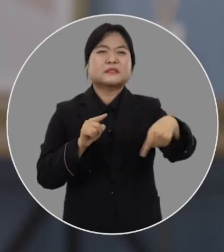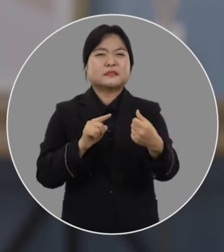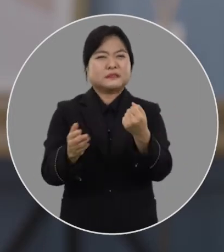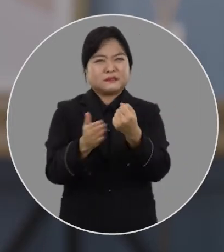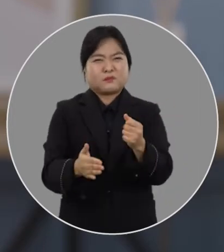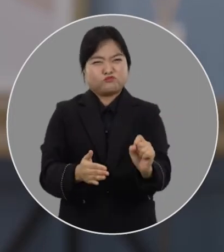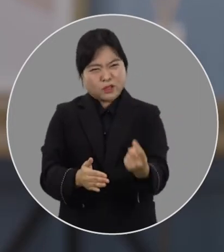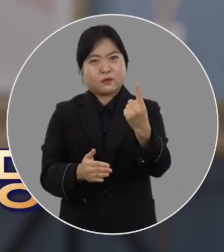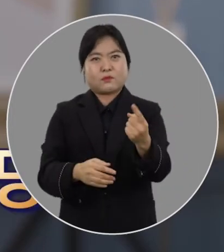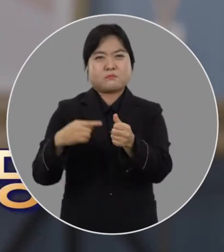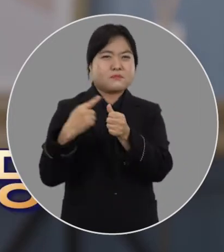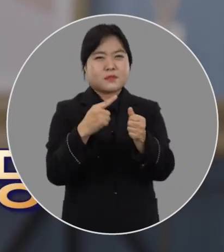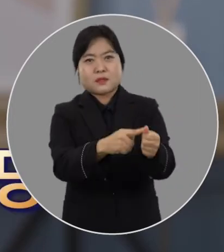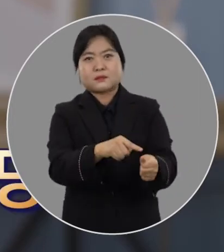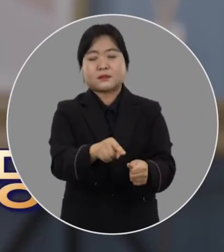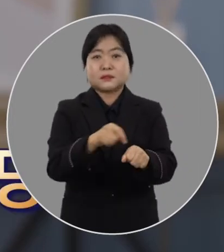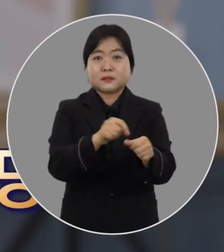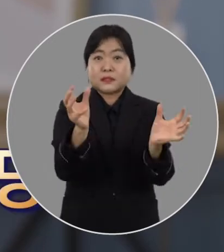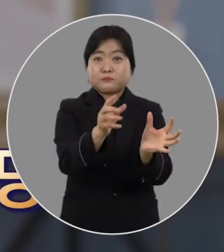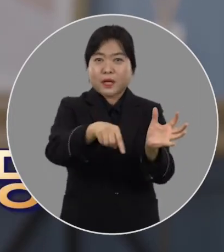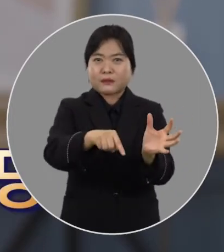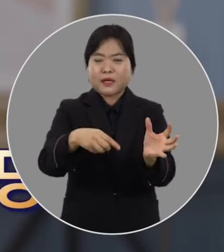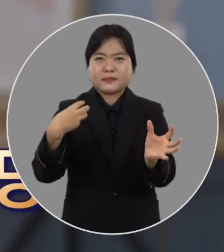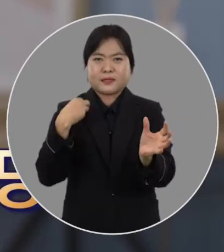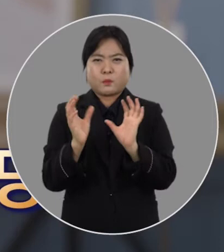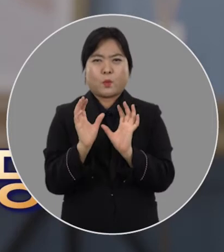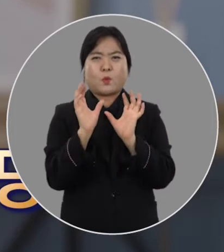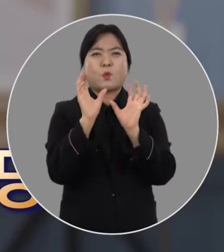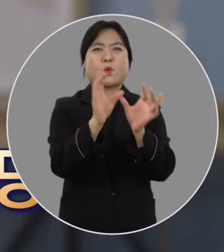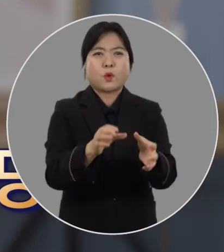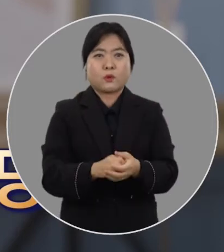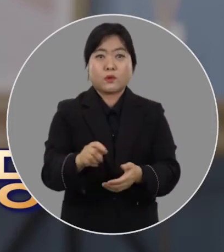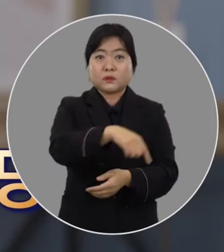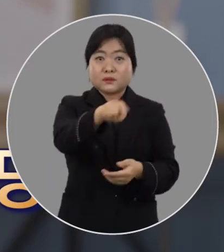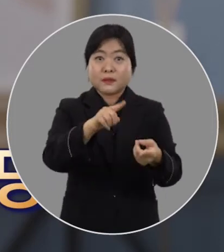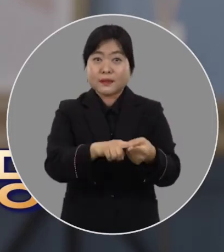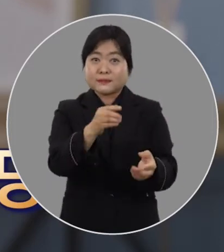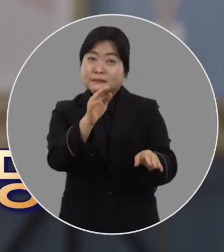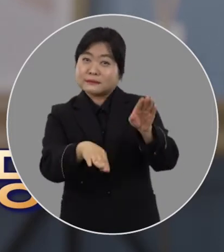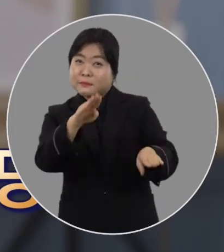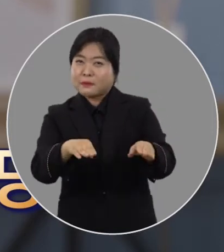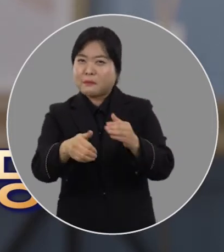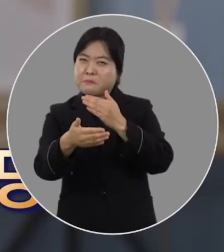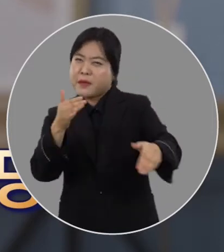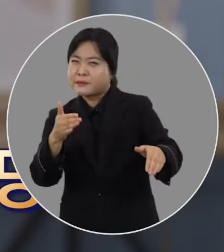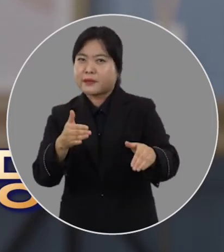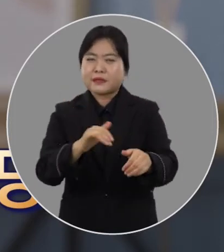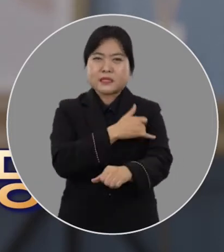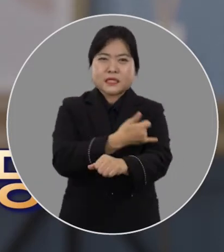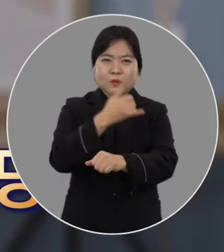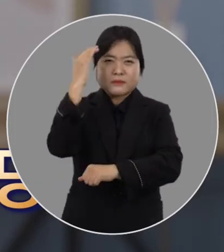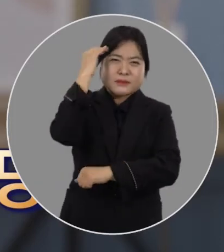초래했다라고 비난하면서 특정 집단에게 책임을 전가하고 그들에 대한 차별, 배제 등의 인권